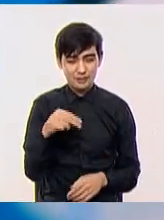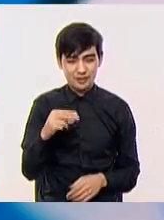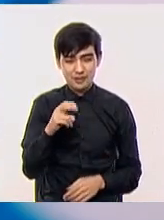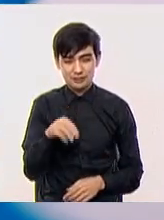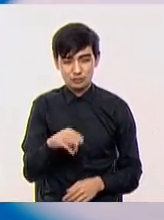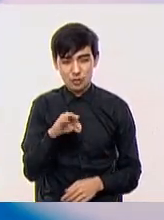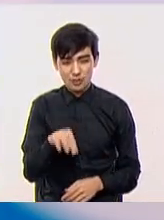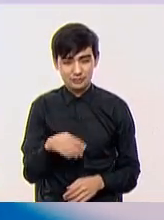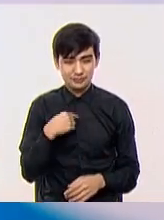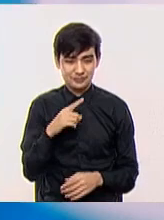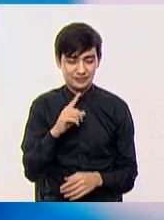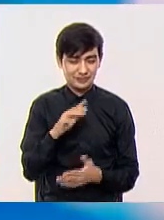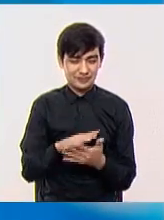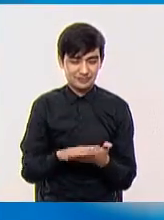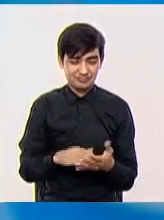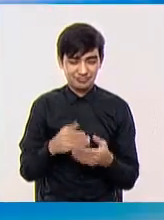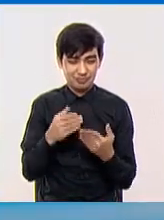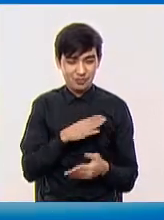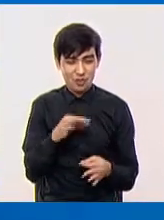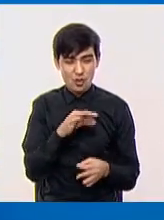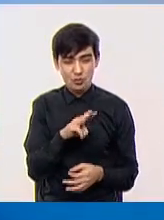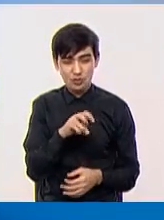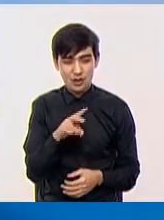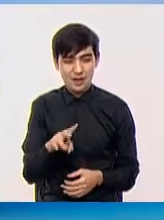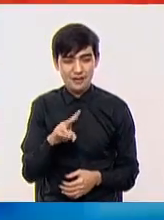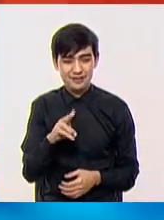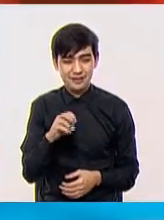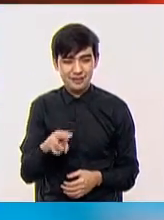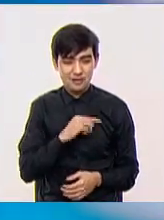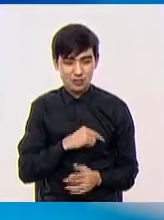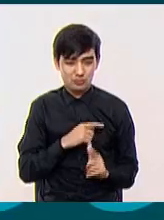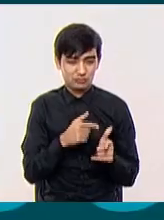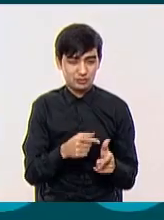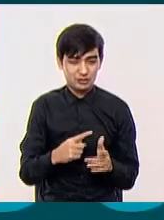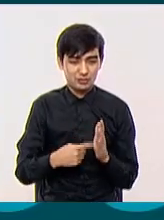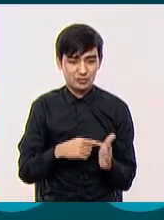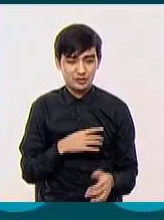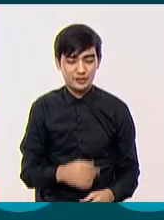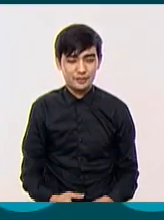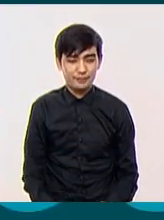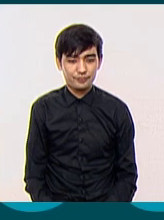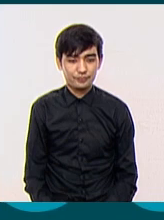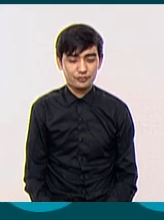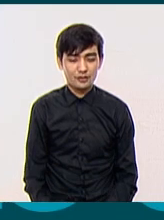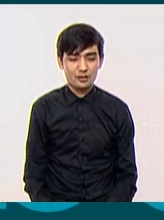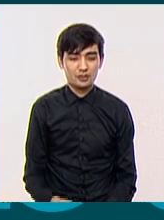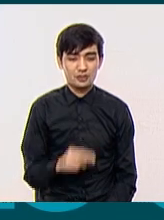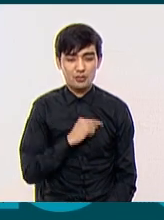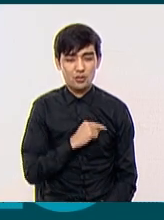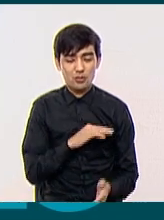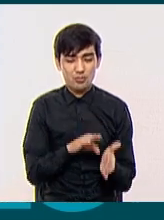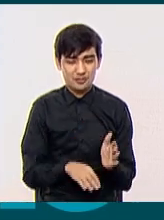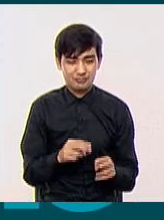үндеу жолдаған олар мұнай кен орындарына жұмысқа орналастыруды талап етеді. Жұмыссыз азаматтарды мұнай